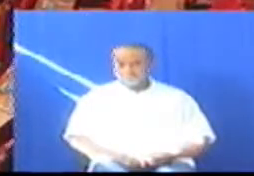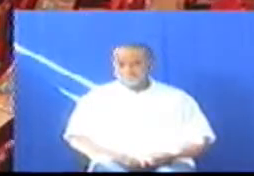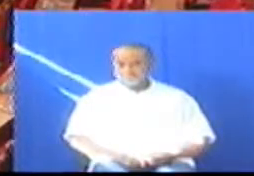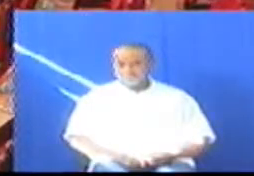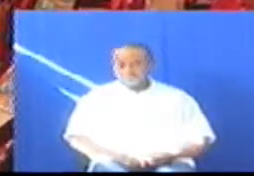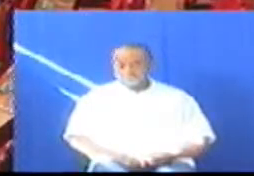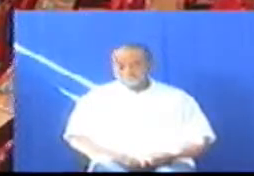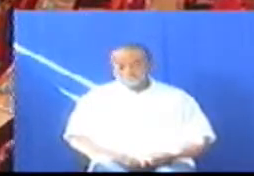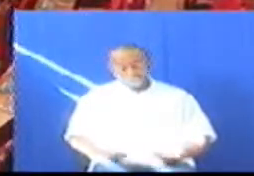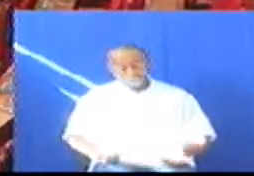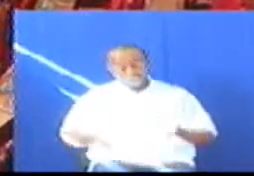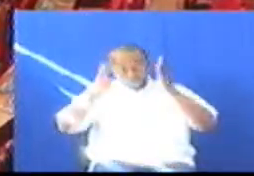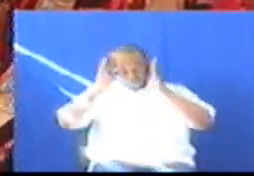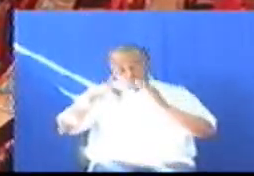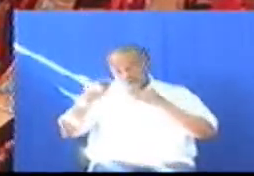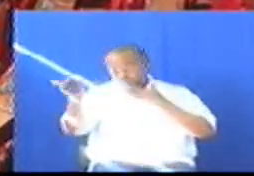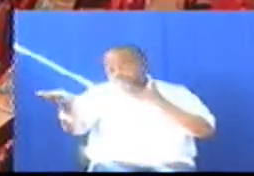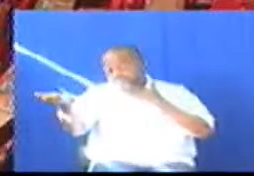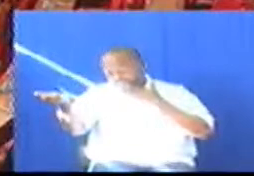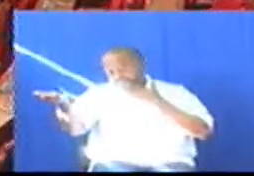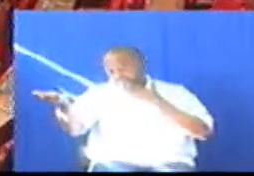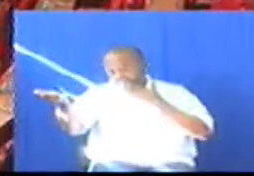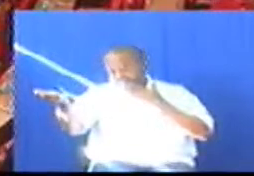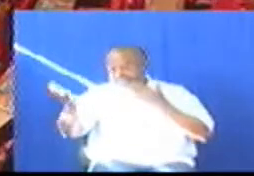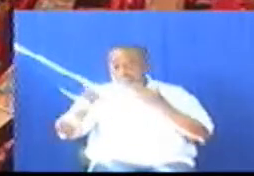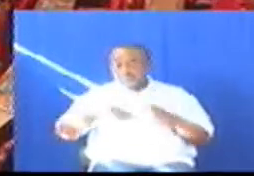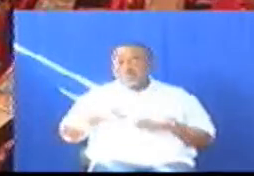Spika, nakushukuru sana.